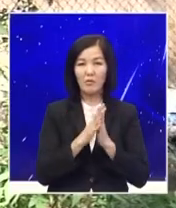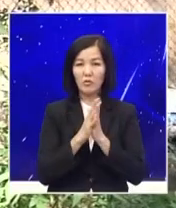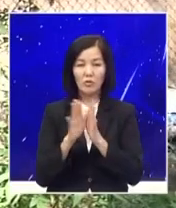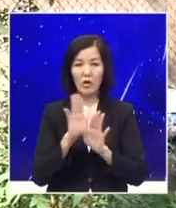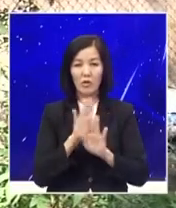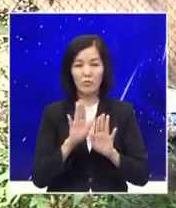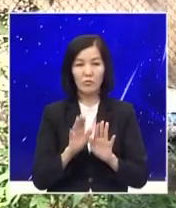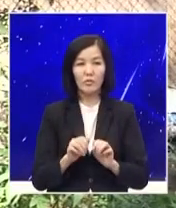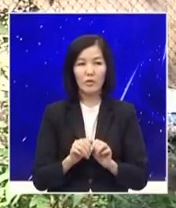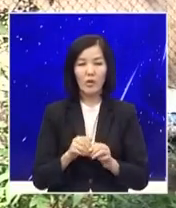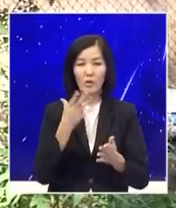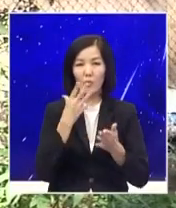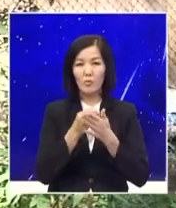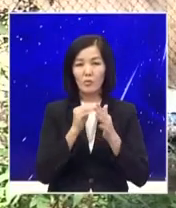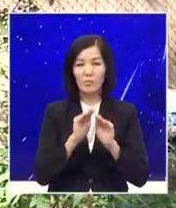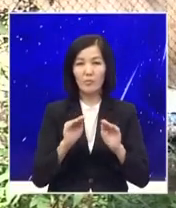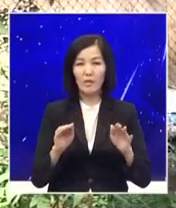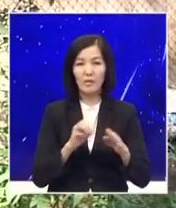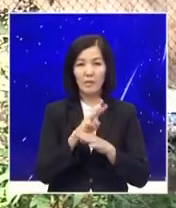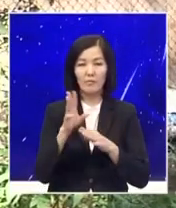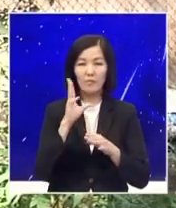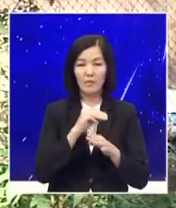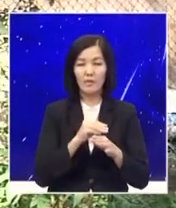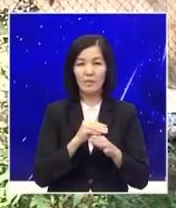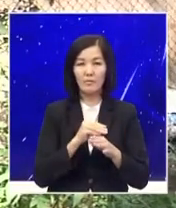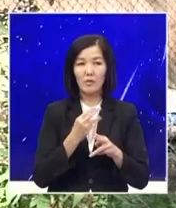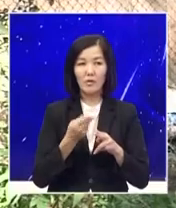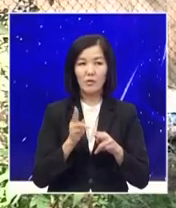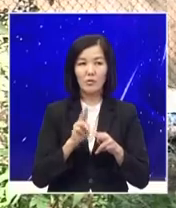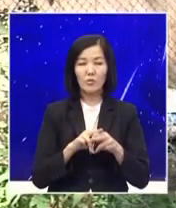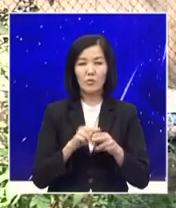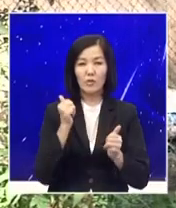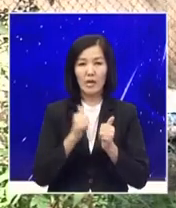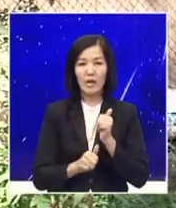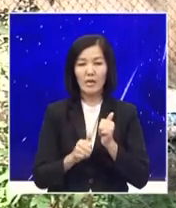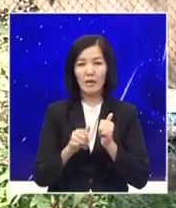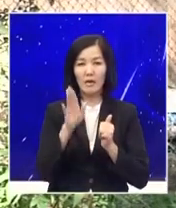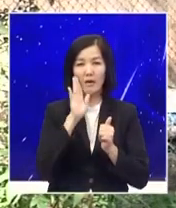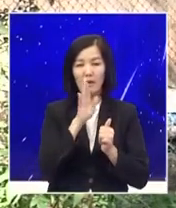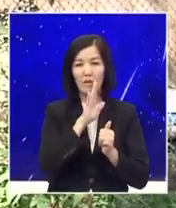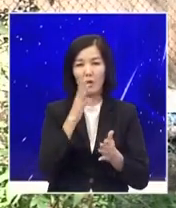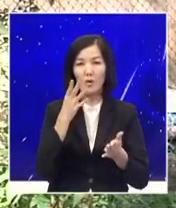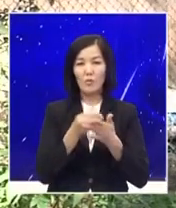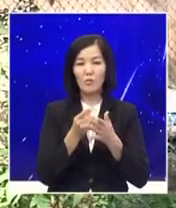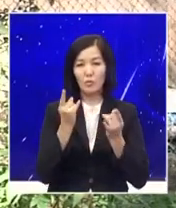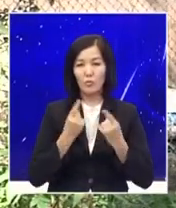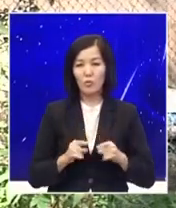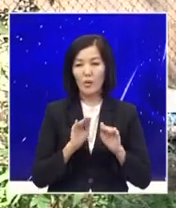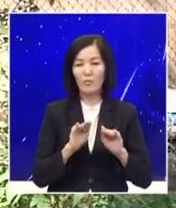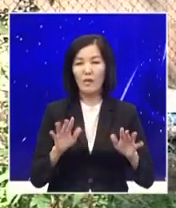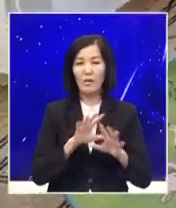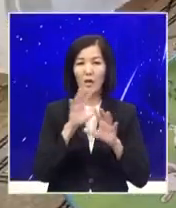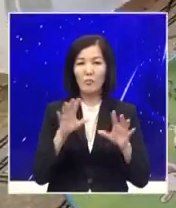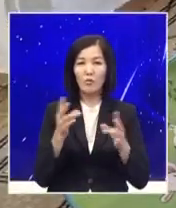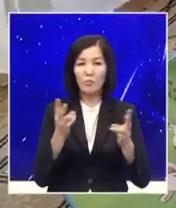дегендей. Балаларымызды өзіміз үшін туамыз бірінші очередь. Сол үшін әр ана өз туған баласына қамқор болу